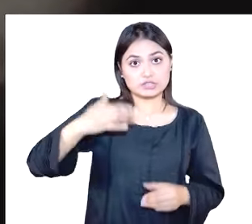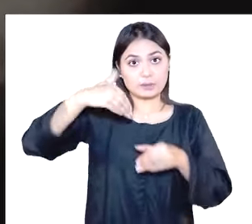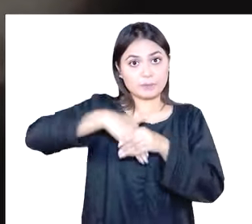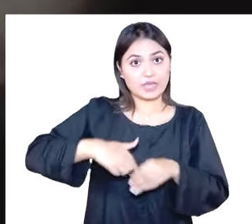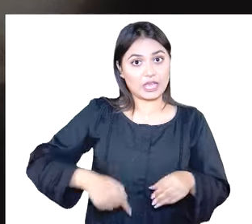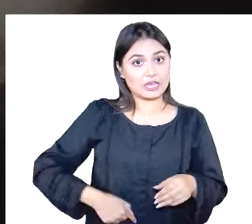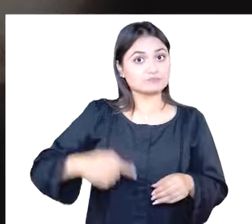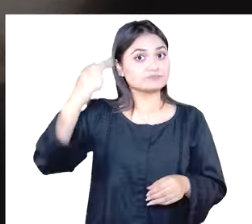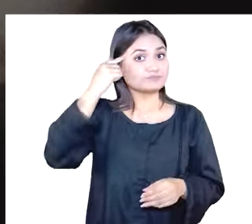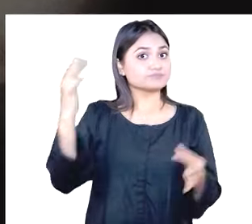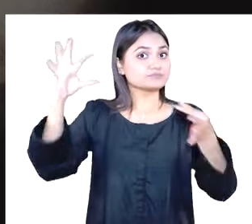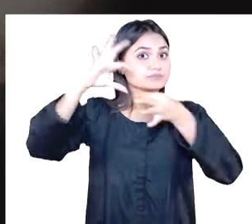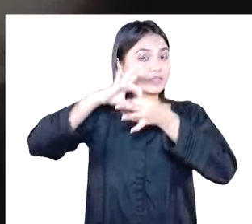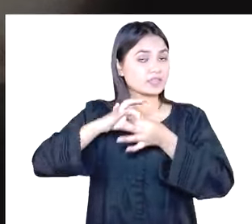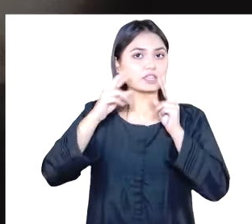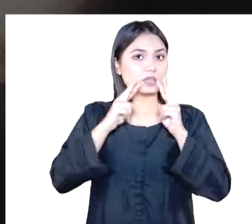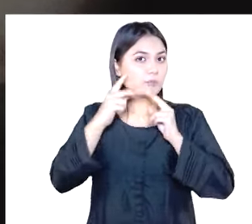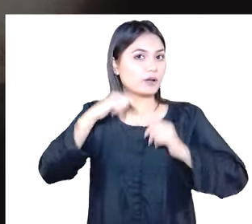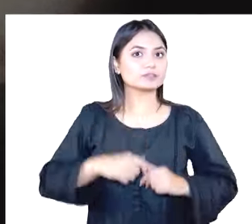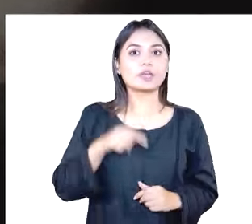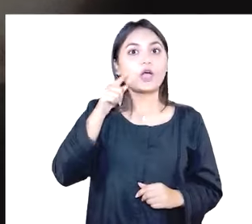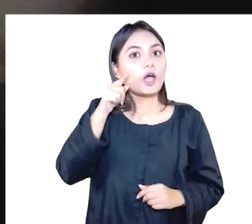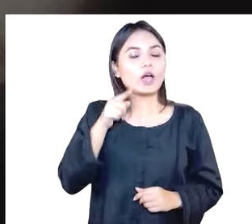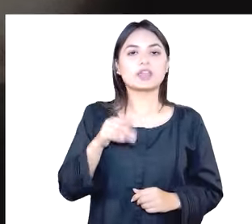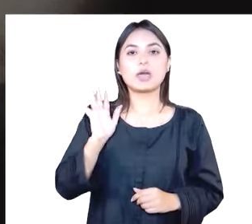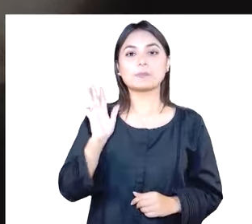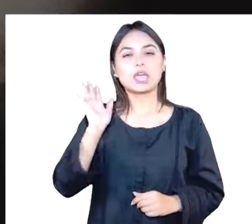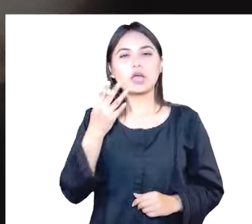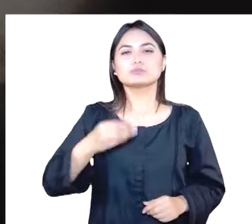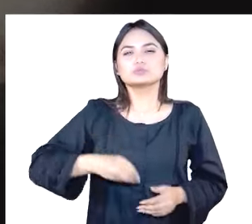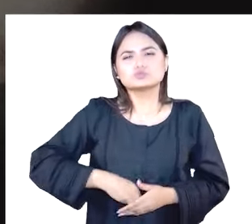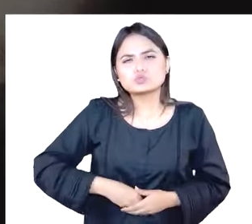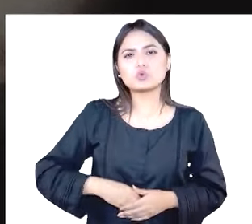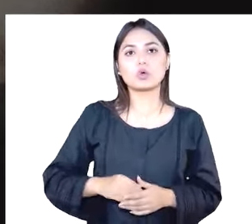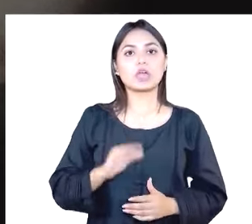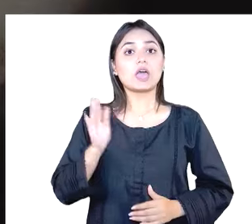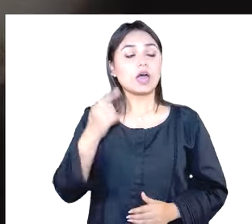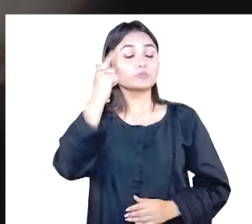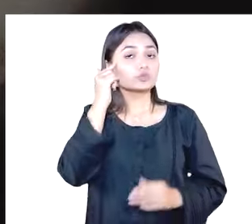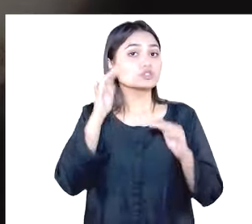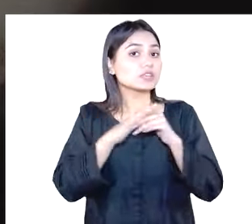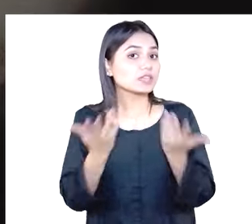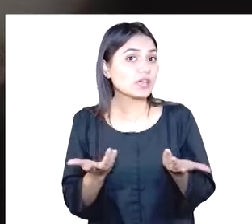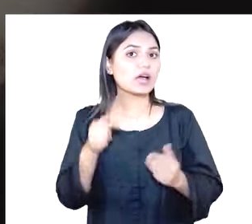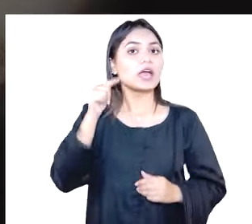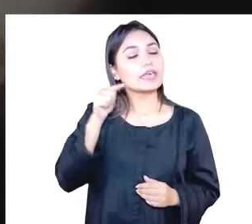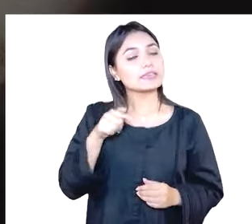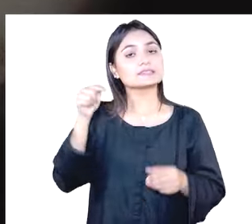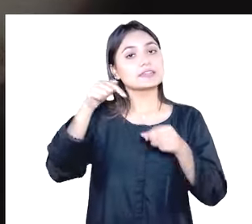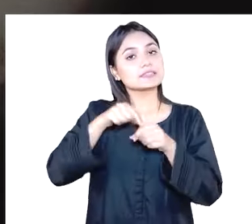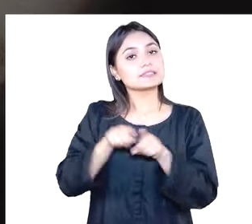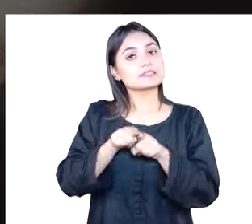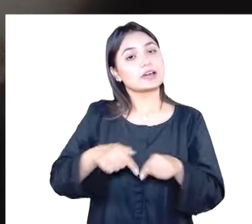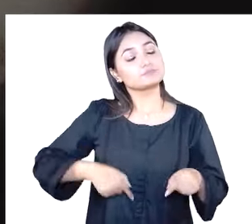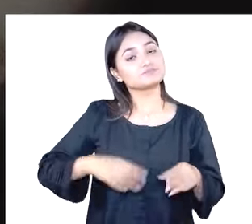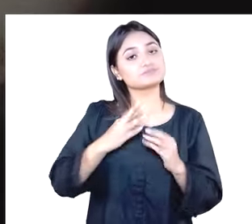एसोफ्टूंस जरिए दिमाग के साथ राब में रहता है और इसी तरह हमें भूख का एहसास होता है हम क्या सोच रहे हैं इसका असर भी